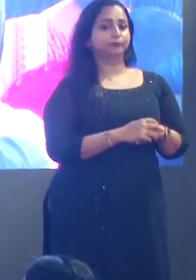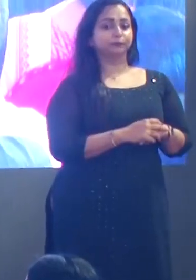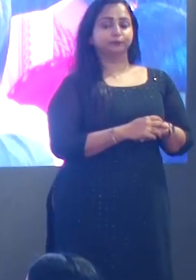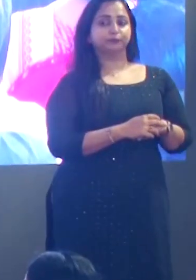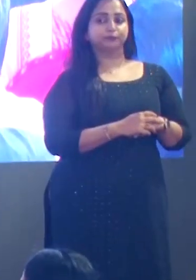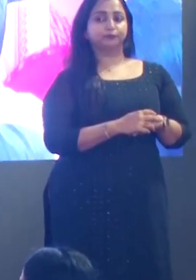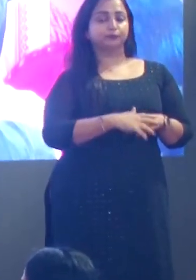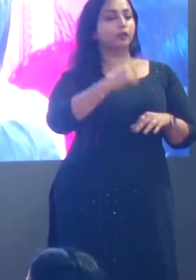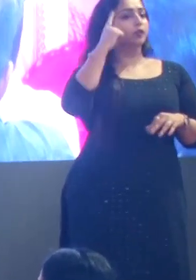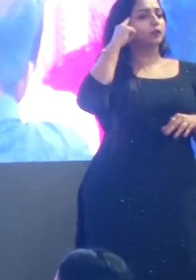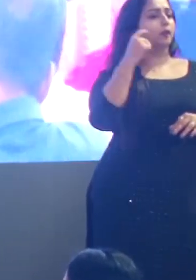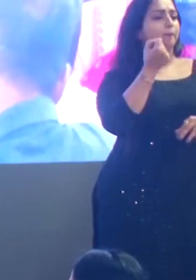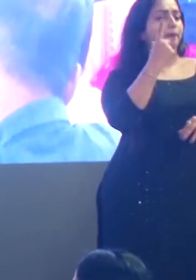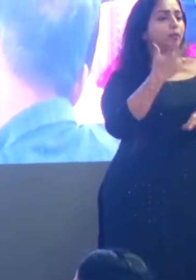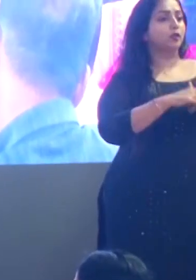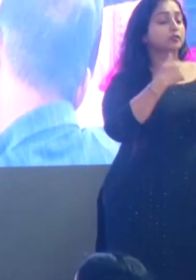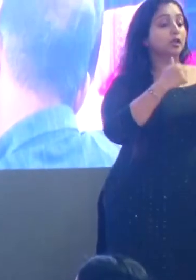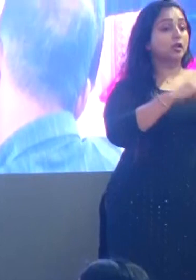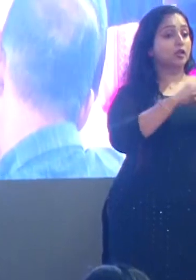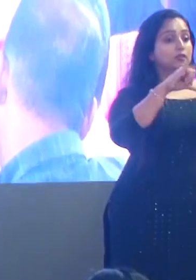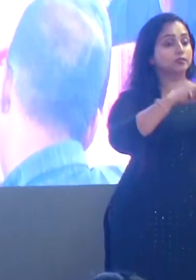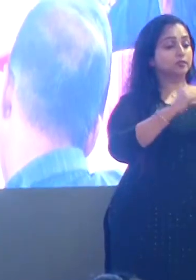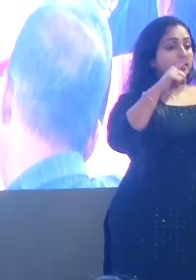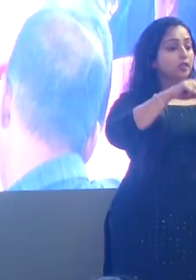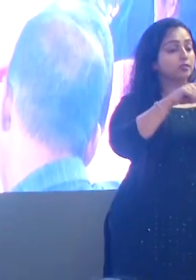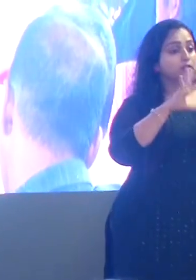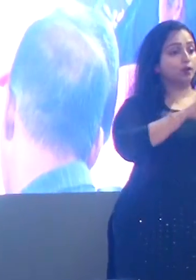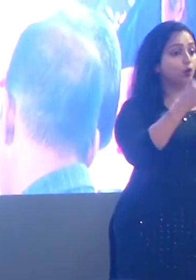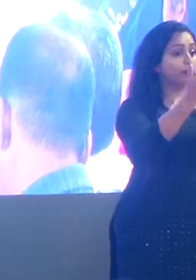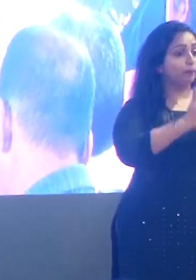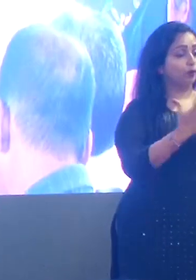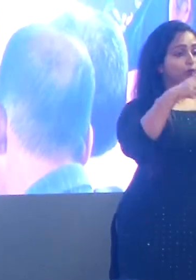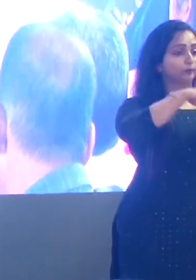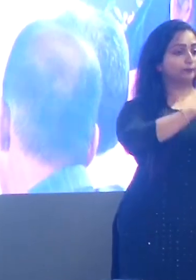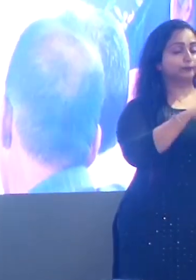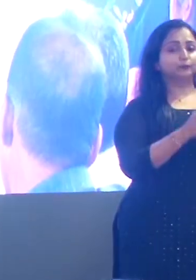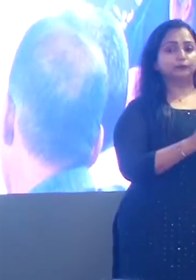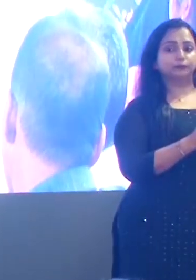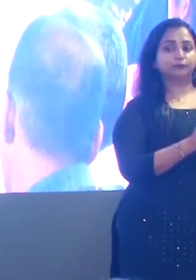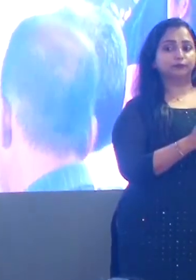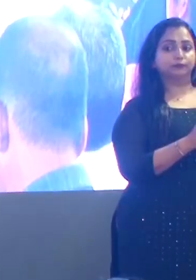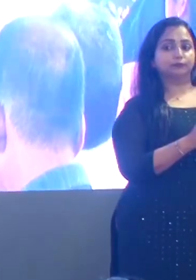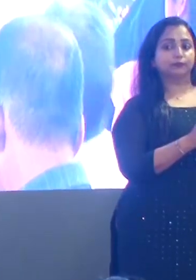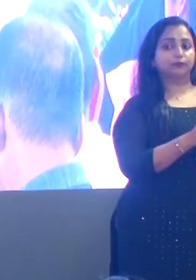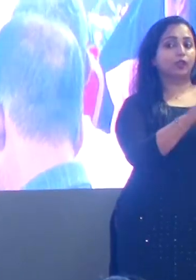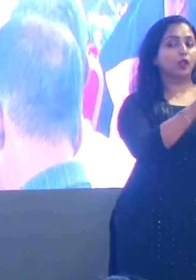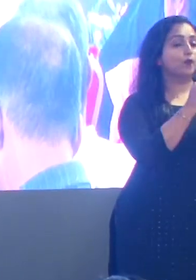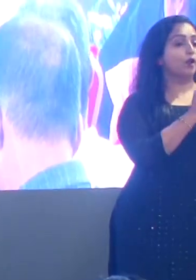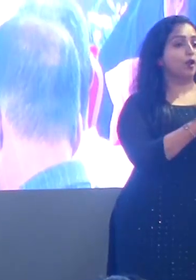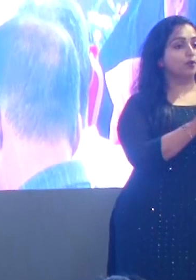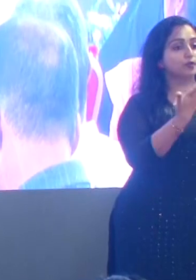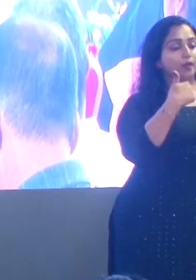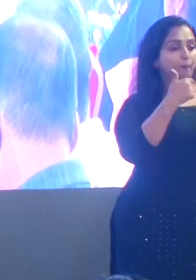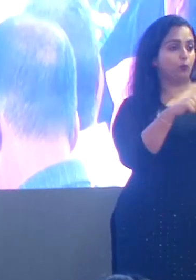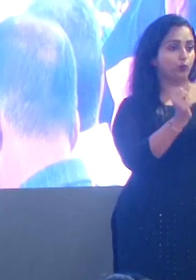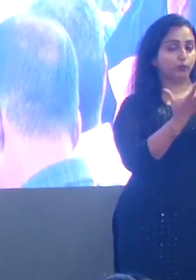നിന്ന് മനസ്സിലായത് നമ്മൾ ആദിവാസികളുടെ ഇടയിൽ ഒരു പ്രോഗ്രാം നടപ്പാക്കുമ്പോൾ അവർക്ക് എന്താണോ വേണ്ടത് അതാണ് നമ്മൾ